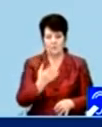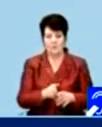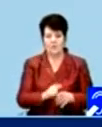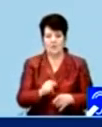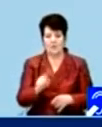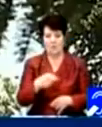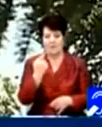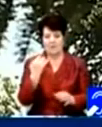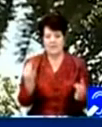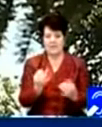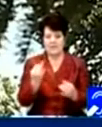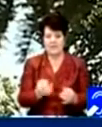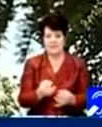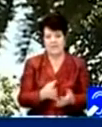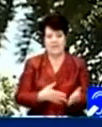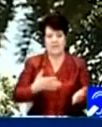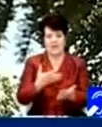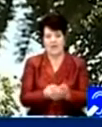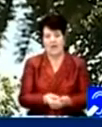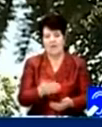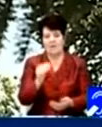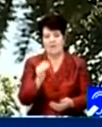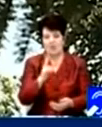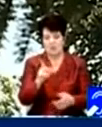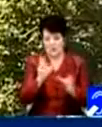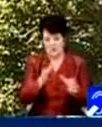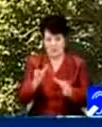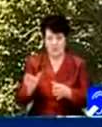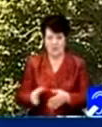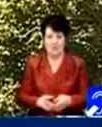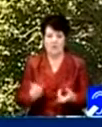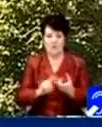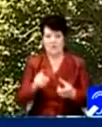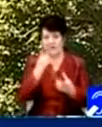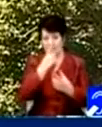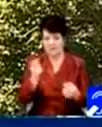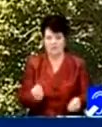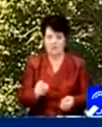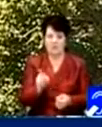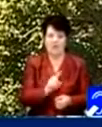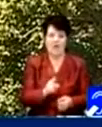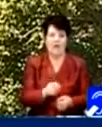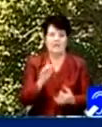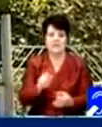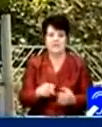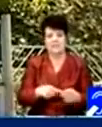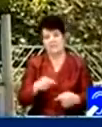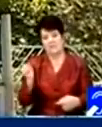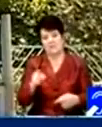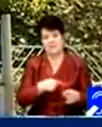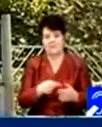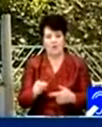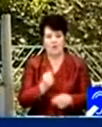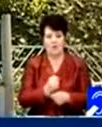cum ar fi modul de achitare a facturilor, datorii sau contract, informații despre facturare, despre deconectări sau lucrări și